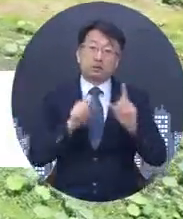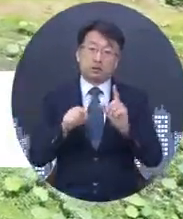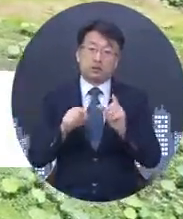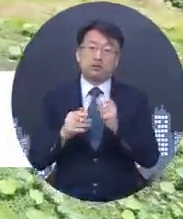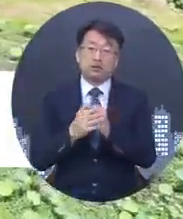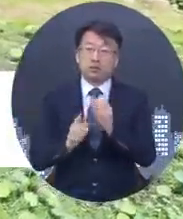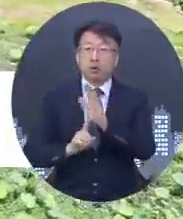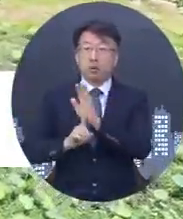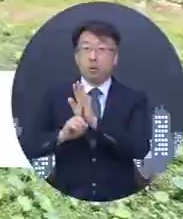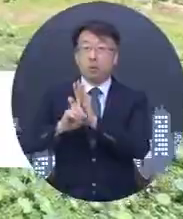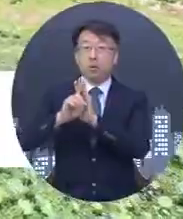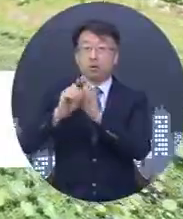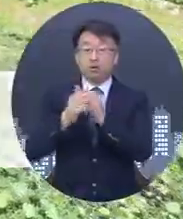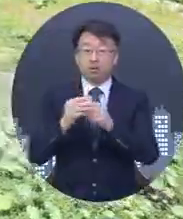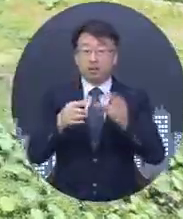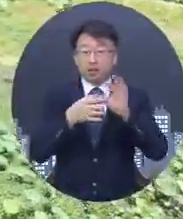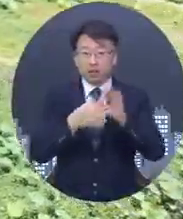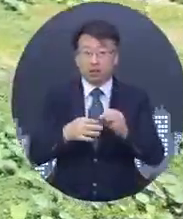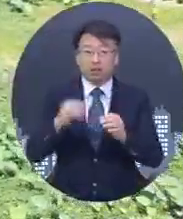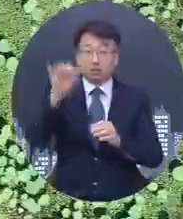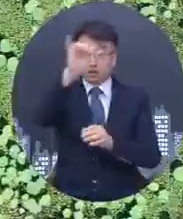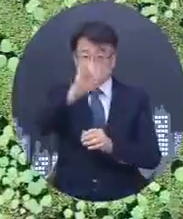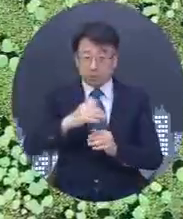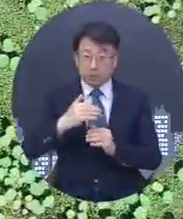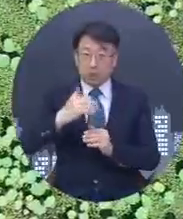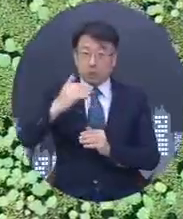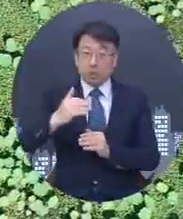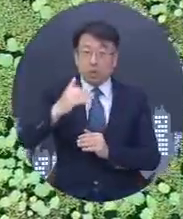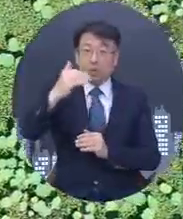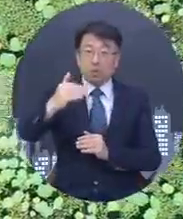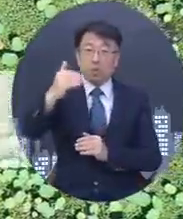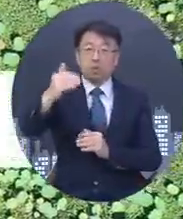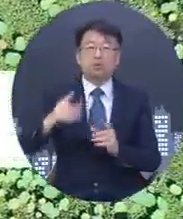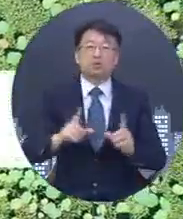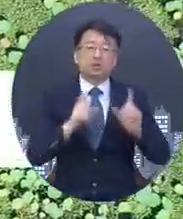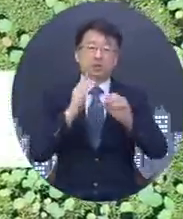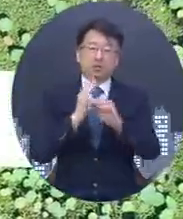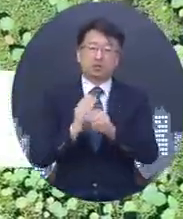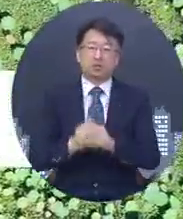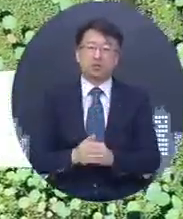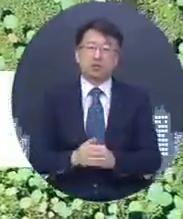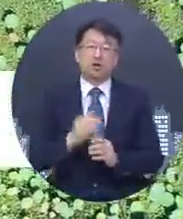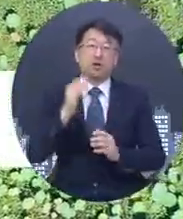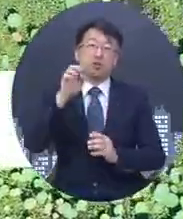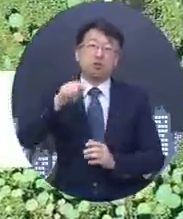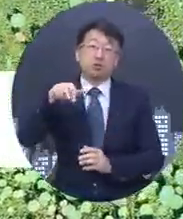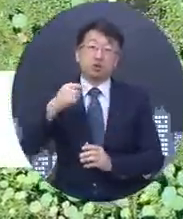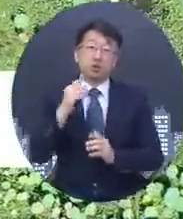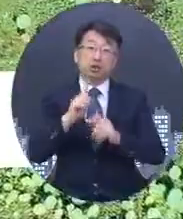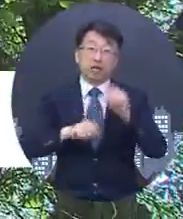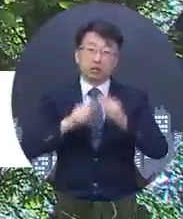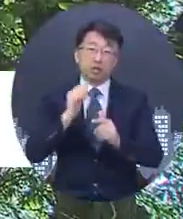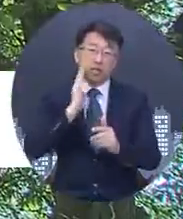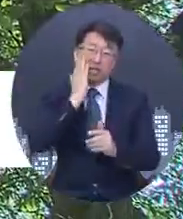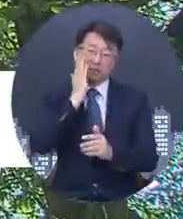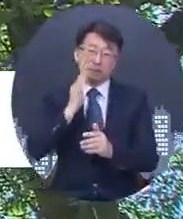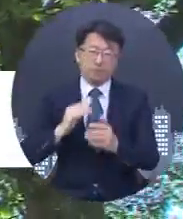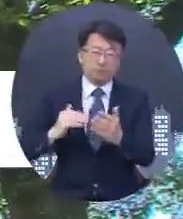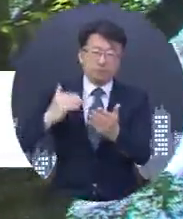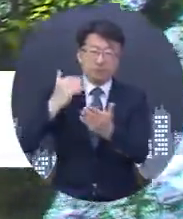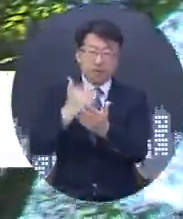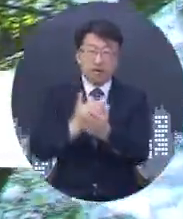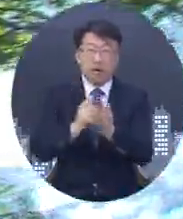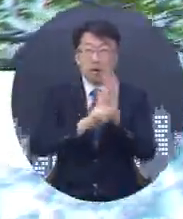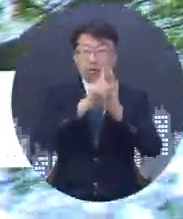상승으로 한계선의 북상이 예상됩니다. 푸조나무는 울창한 가지와 무성한 잎을 가져서